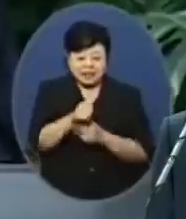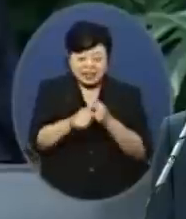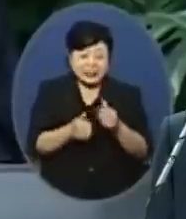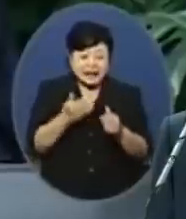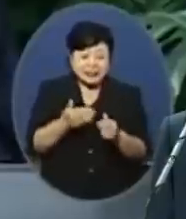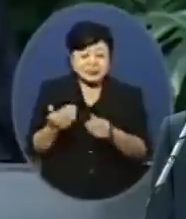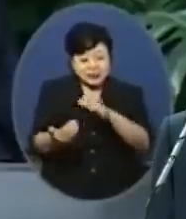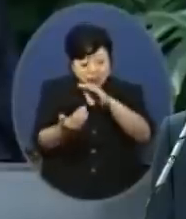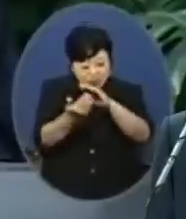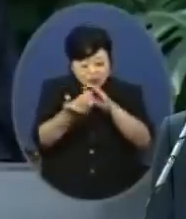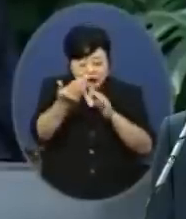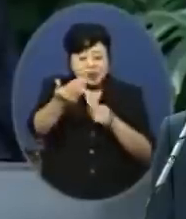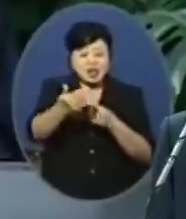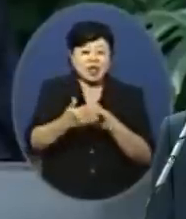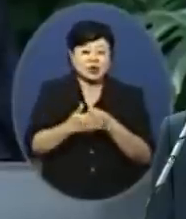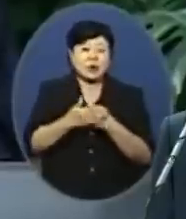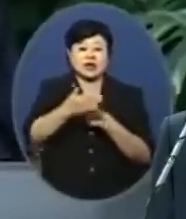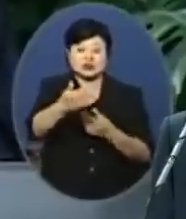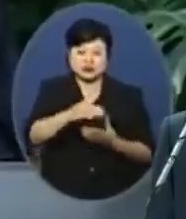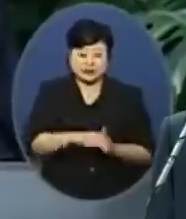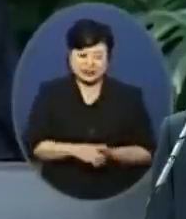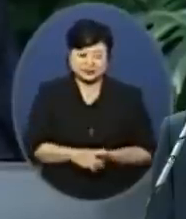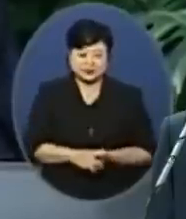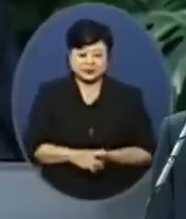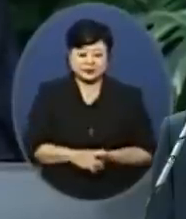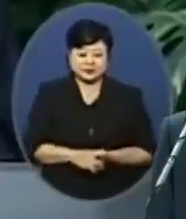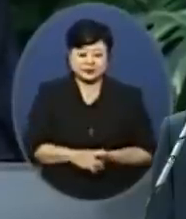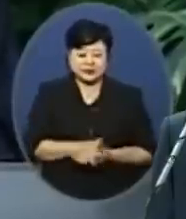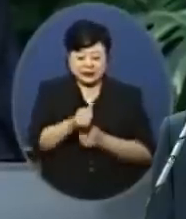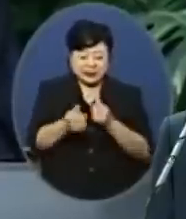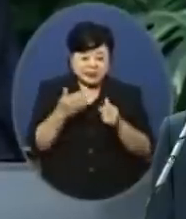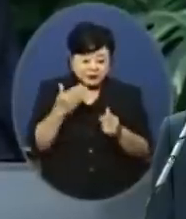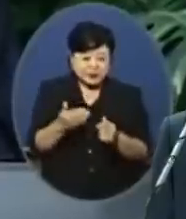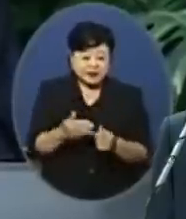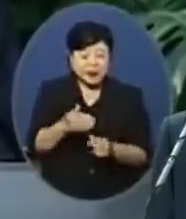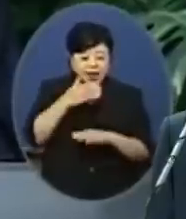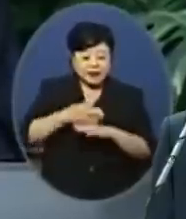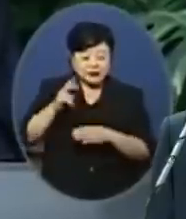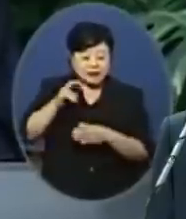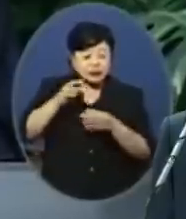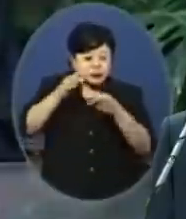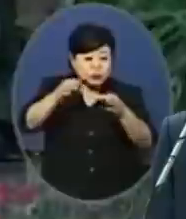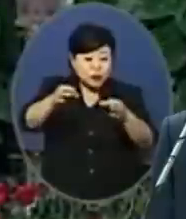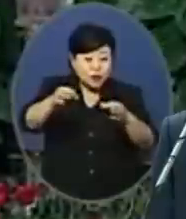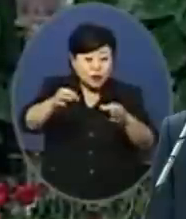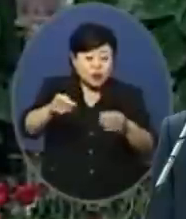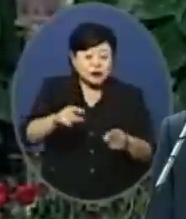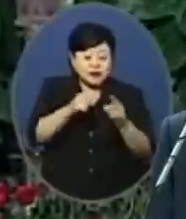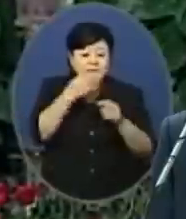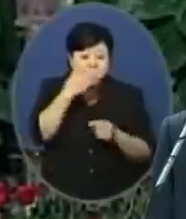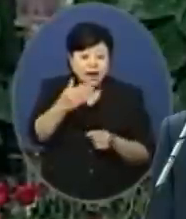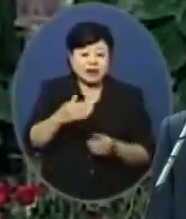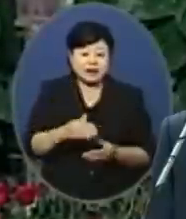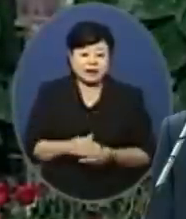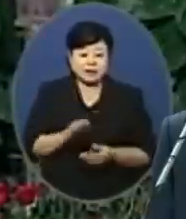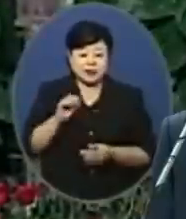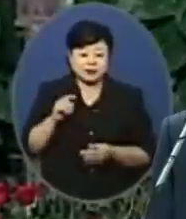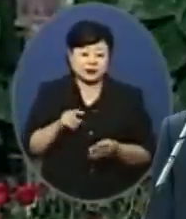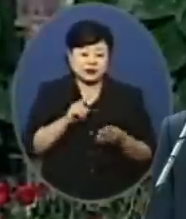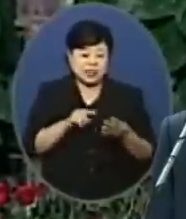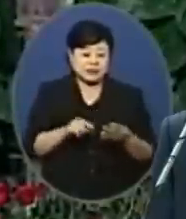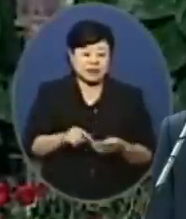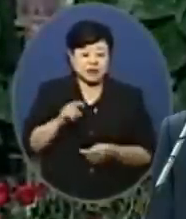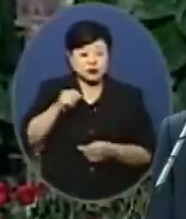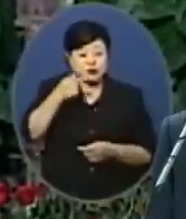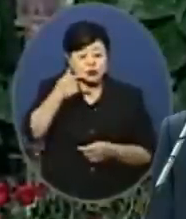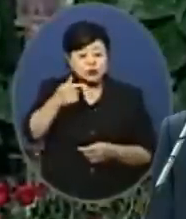하나님이 이루어지게 도와주시는 것입니다. 하나님께 감사와 찬송을 하고 살 수 있는 것은 빌립보 4장 6절로